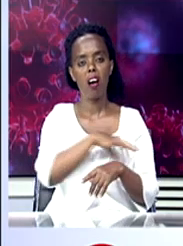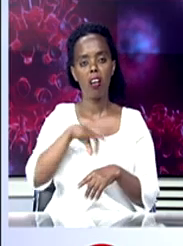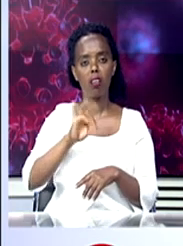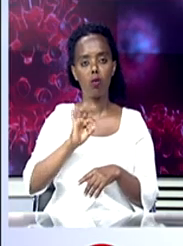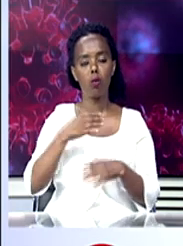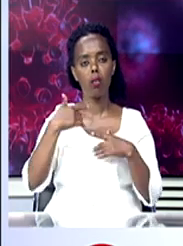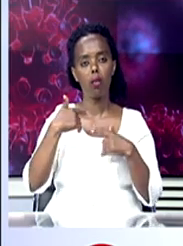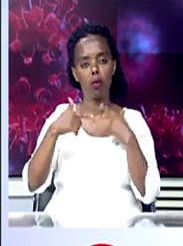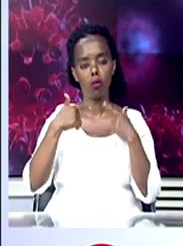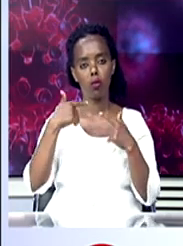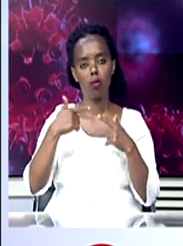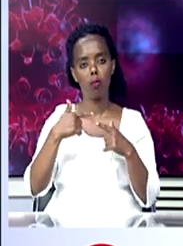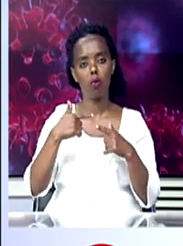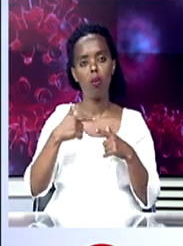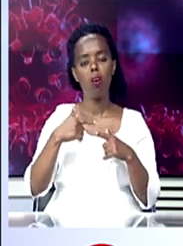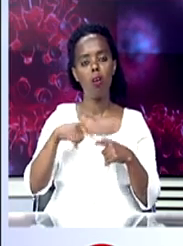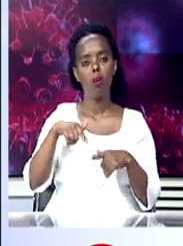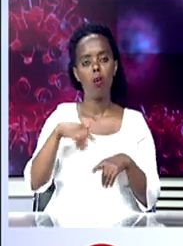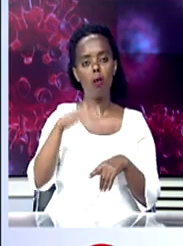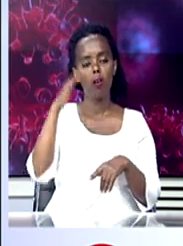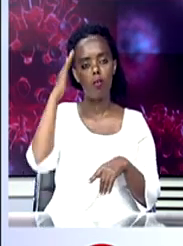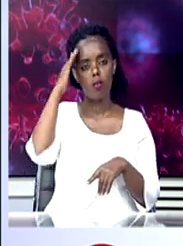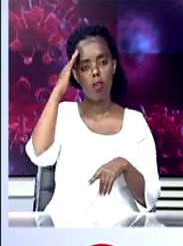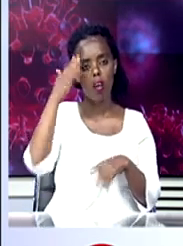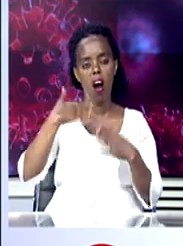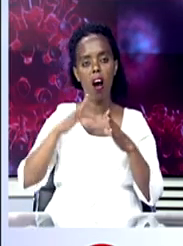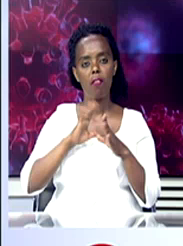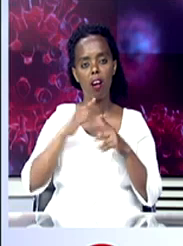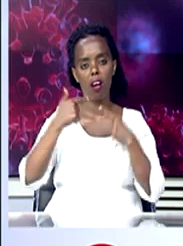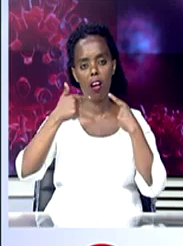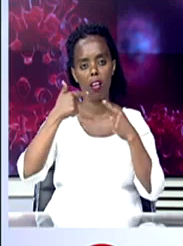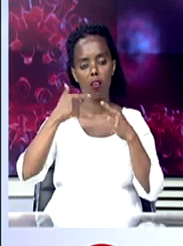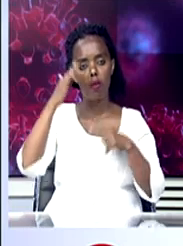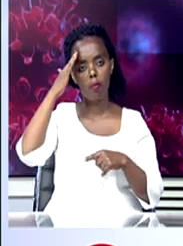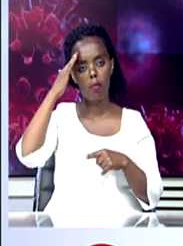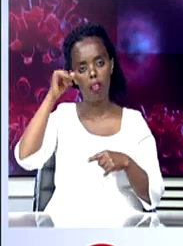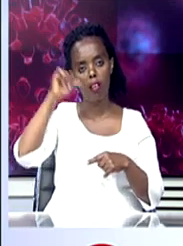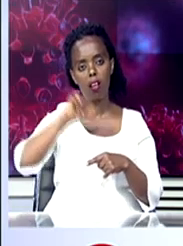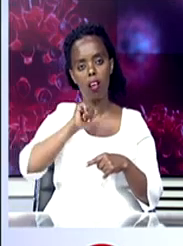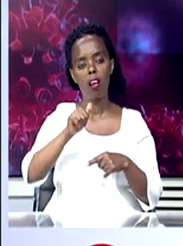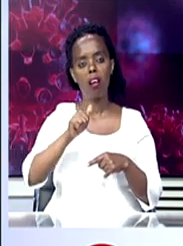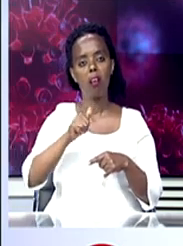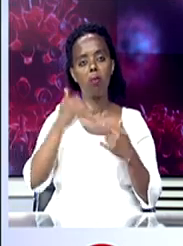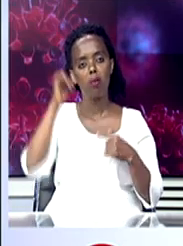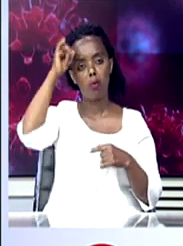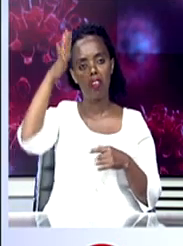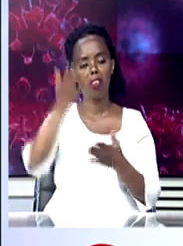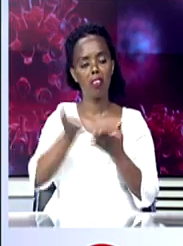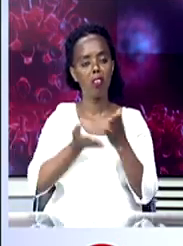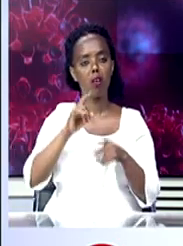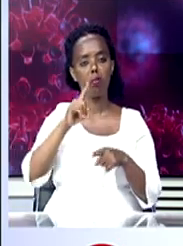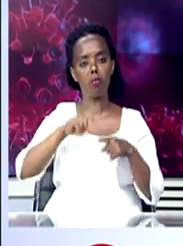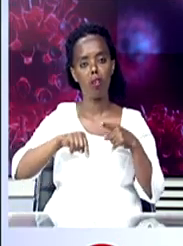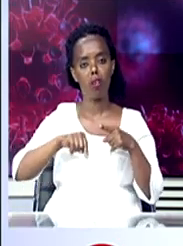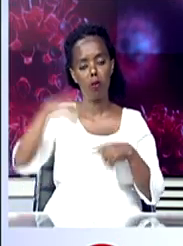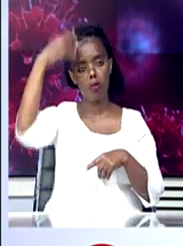immoo ogeessi sun afaan kana yoo hin dandeenye rakkoodha. Namni kun baraaramuu hin dandeenye jechuudha. Kanaaf